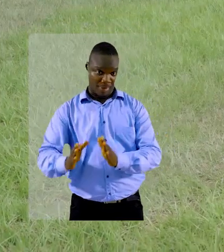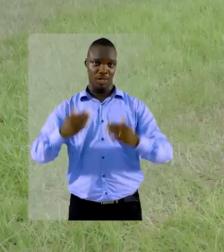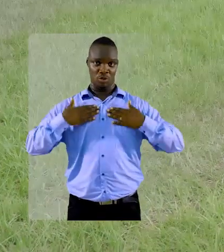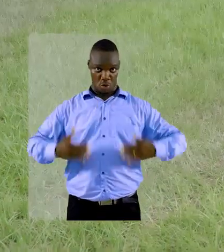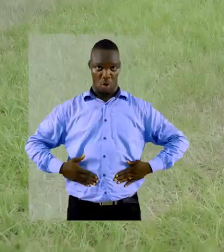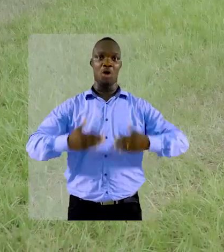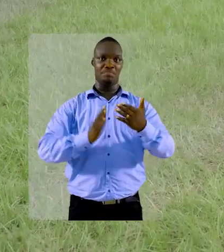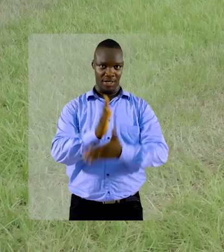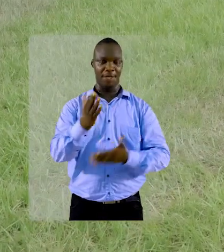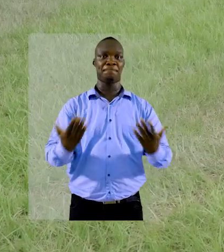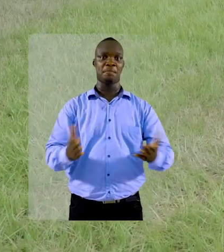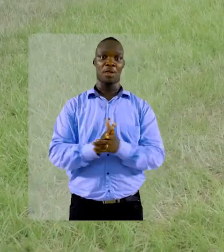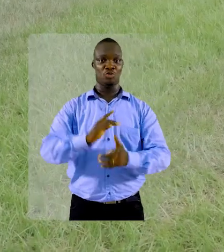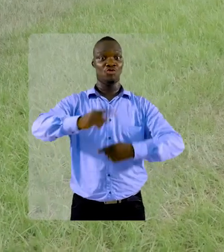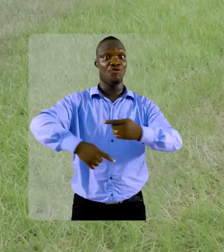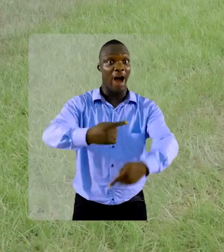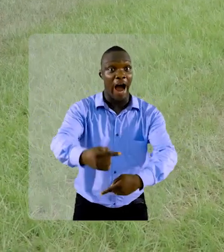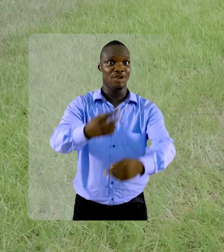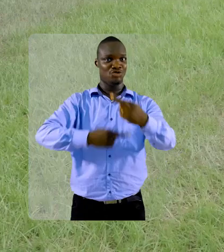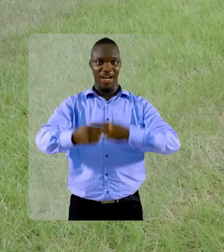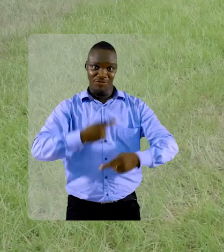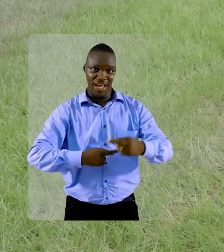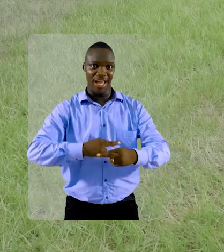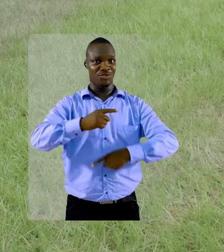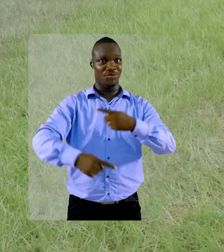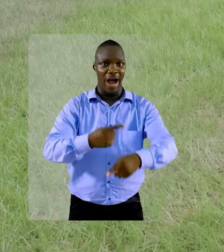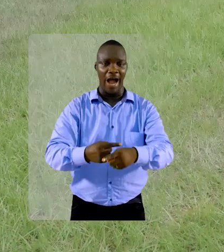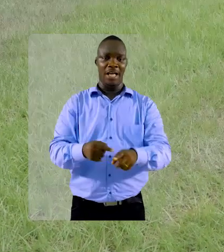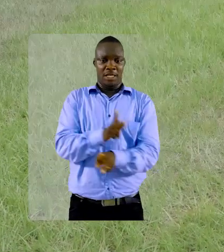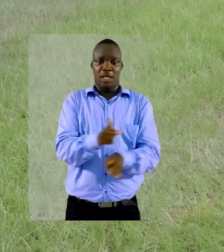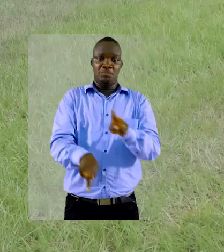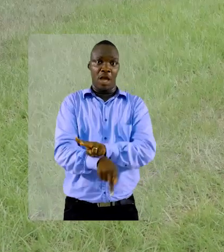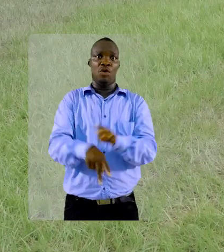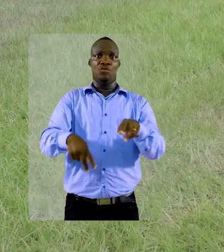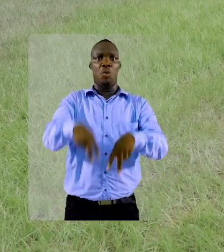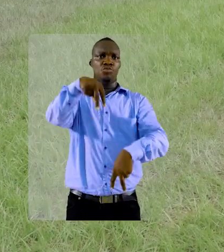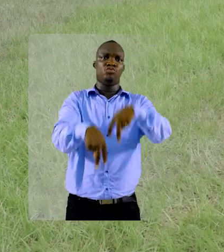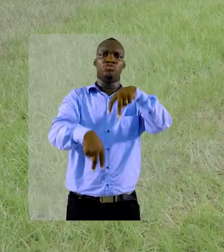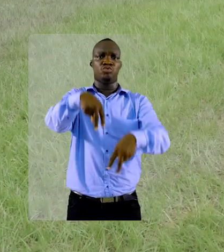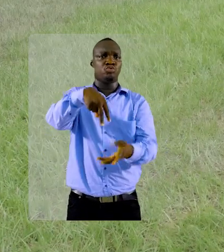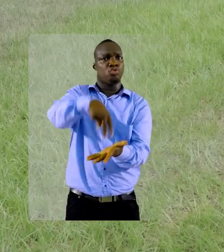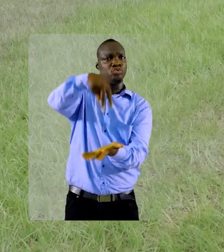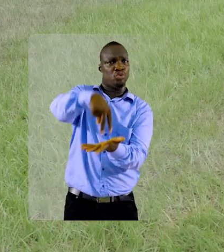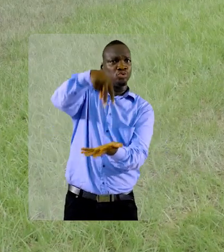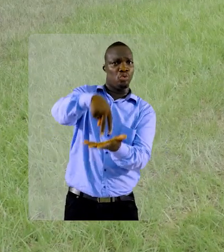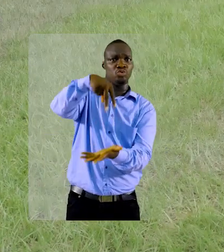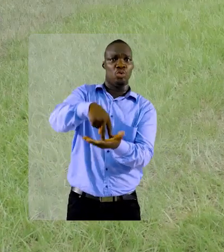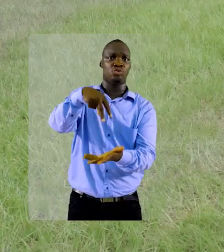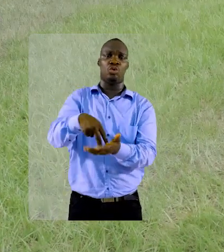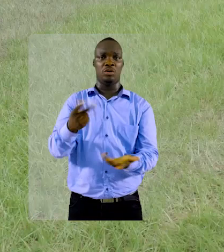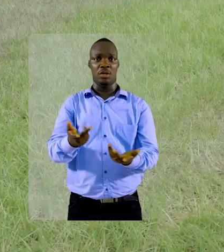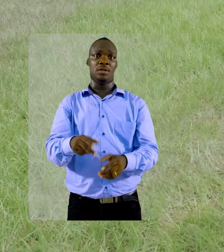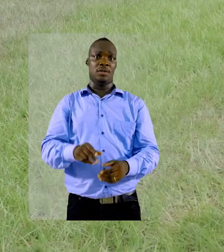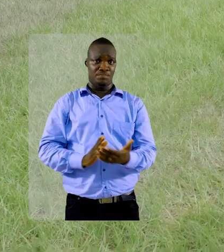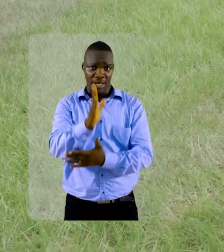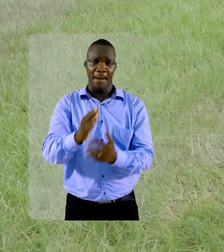Voilà, et vous revenez. Voilà, et on fait élévation de genoux, on fait talon-fesse. Voilà, tout cela pendant